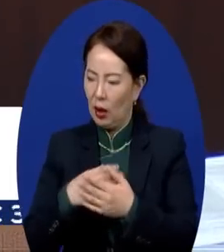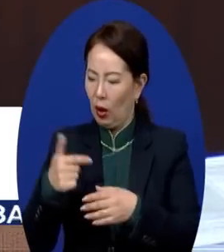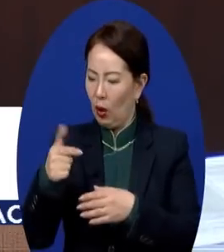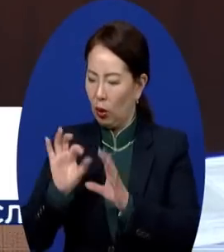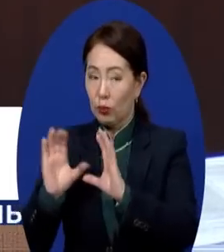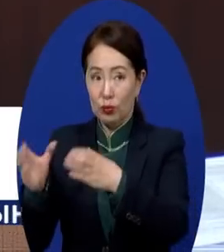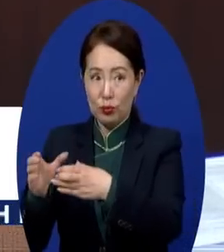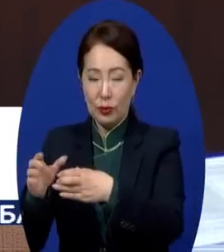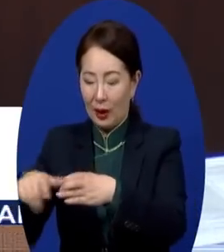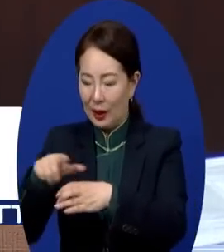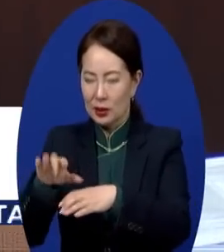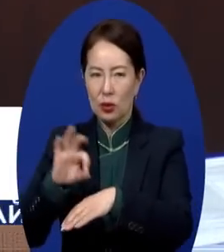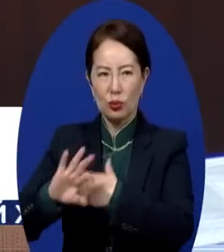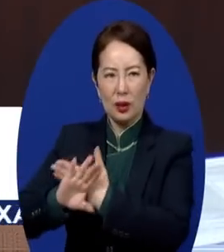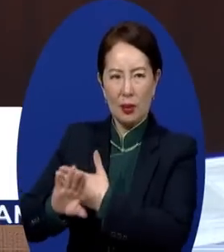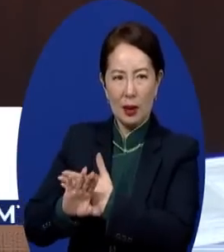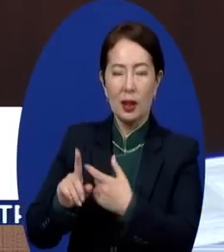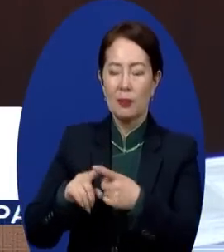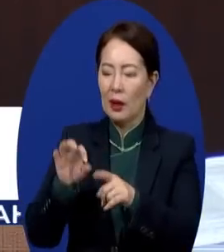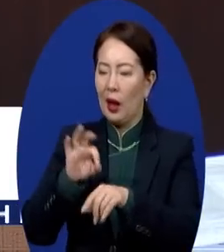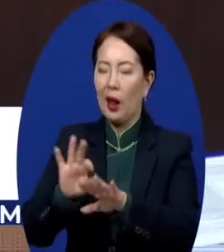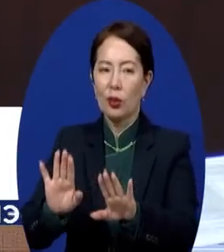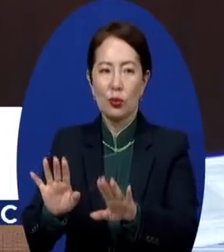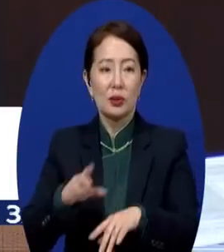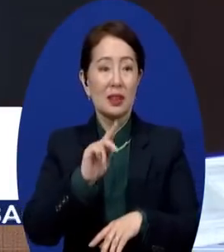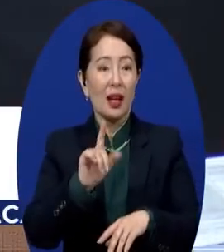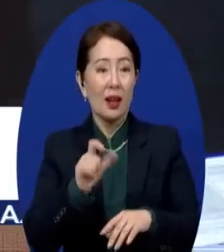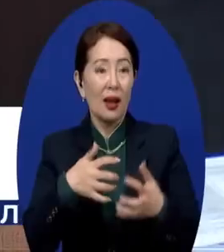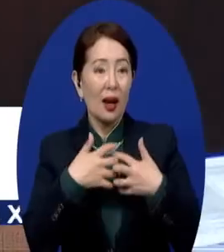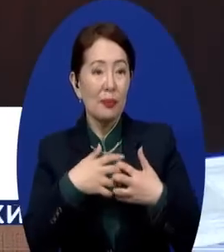халдвар гүйжүүлэх энэ зэрлэг амтнаа згсэн одоо бас